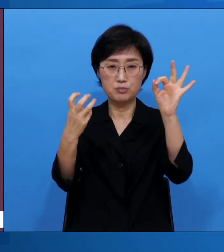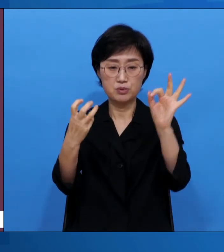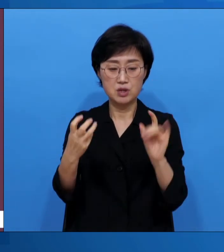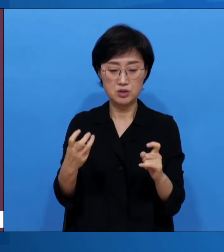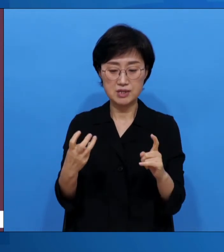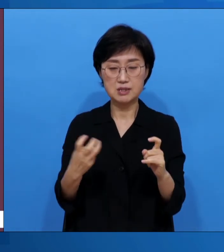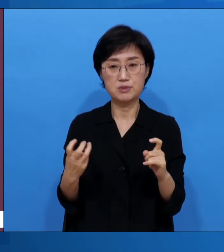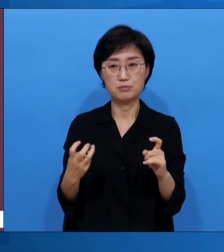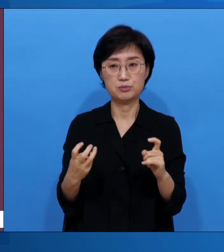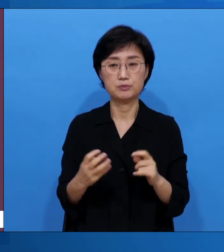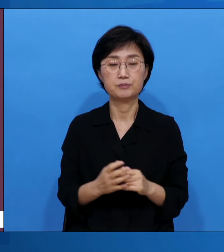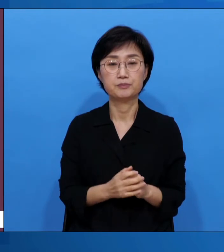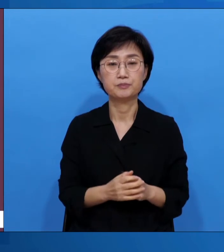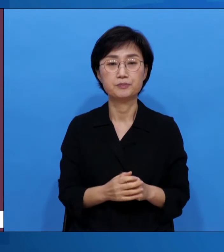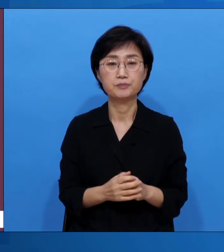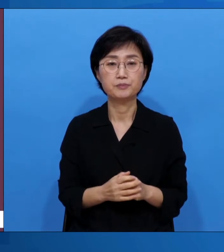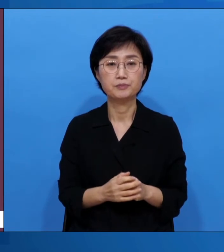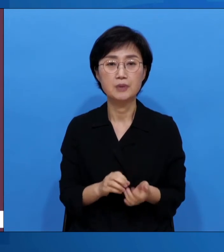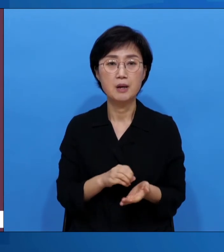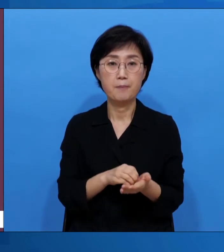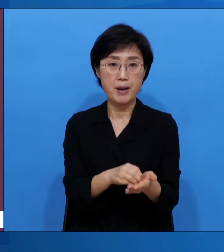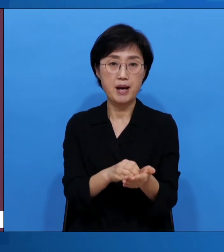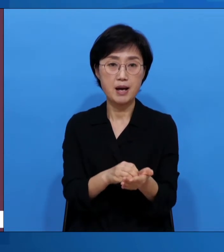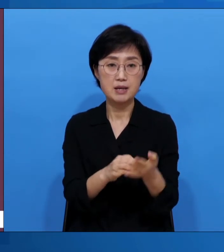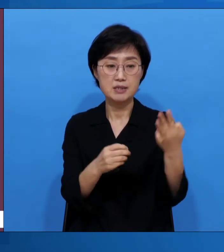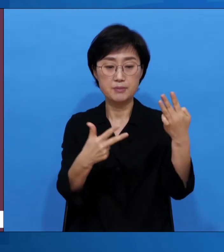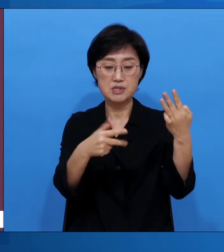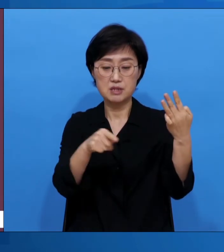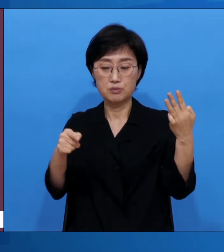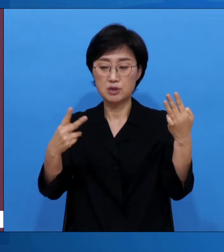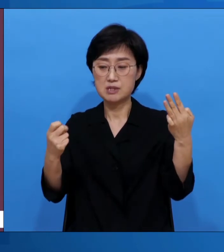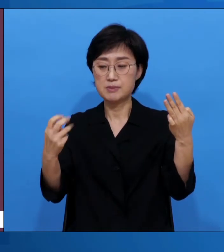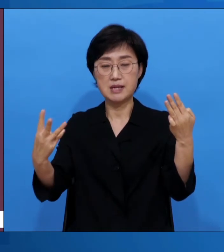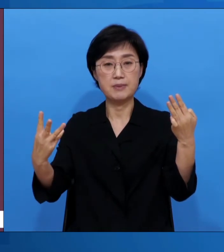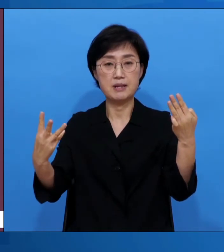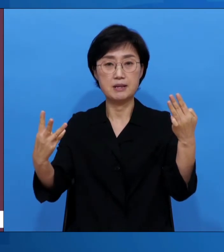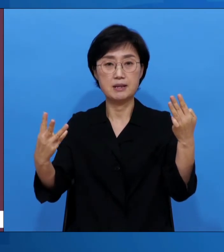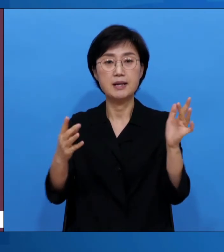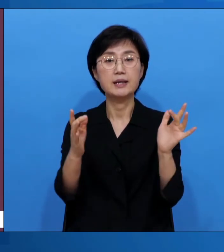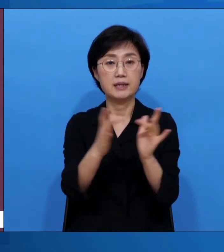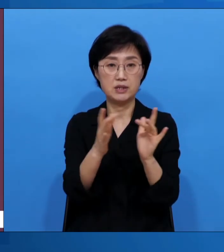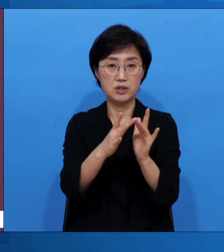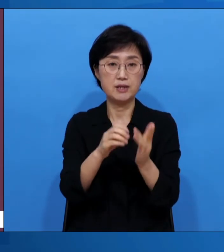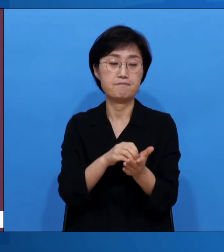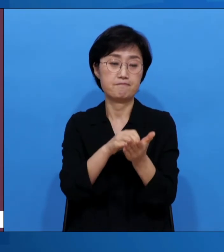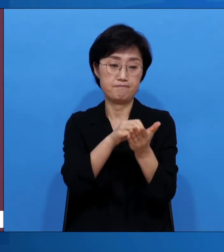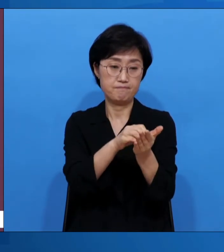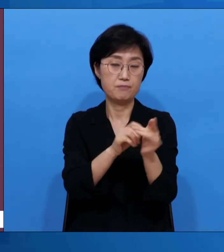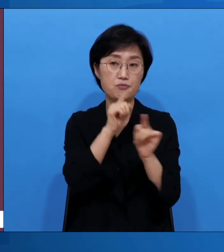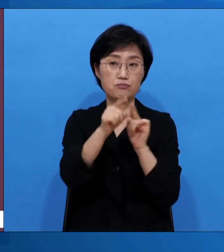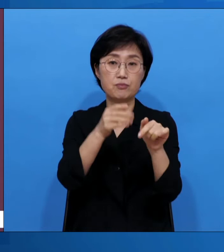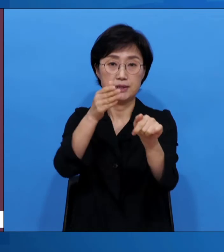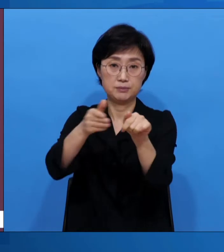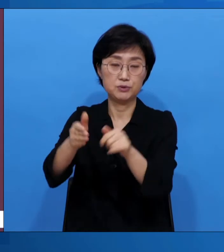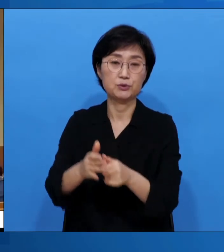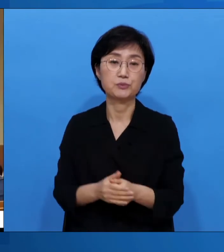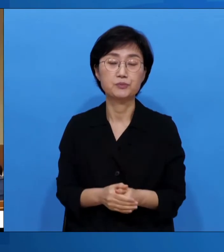30분에 있습니다. 등록은 7일부터 23일까지 wea.kr에서 받습니다.